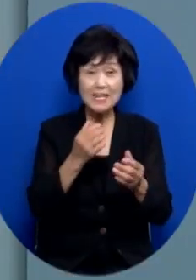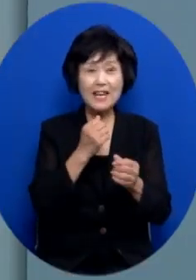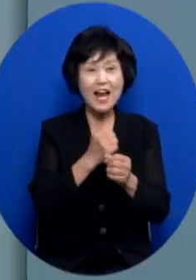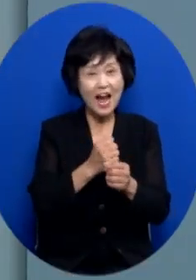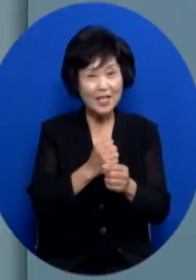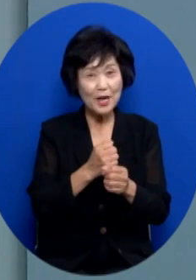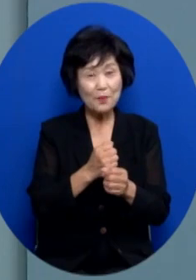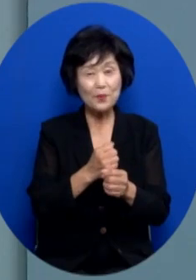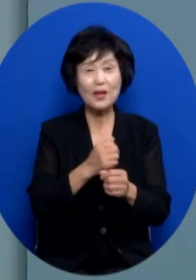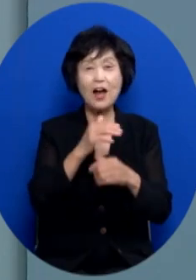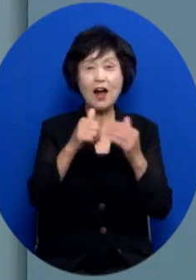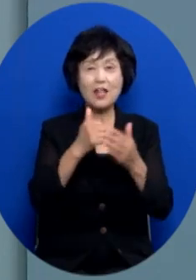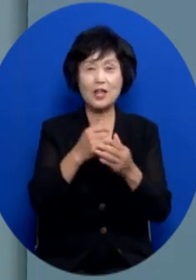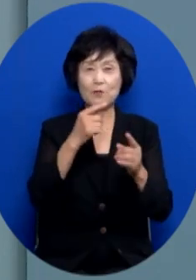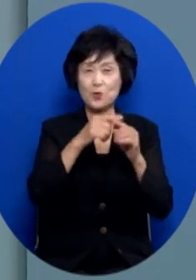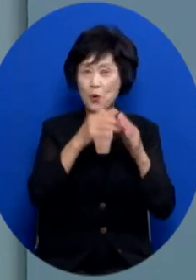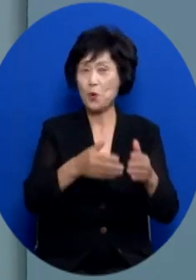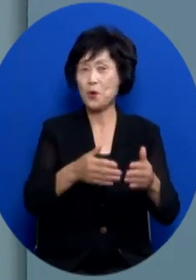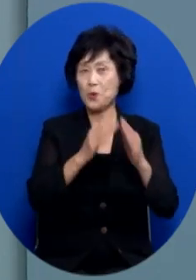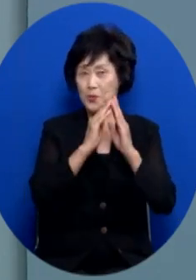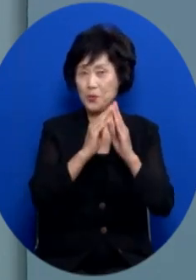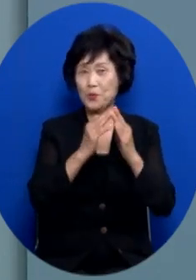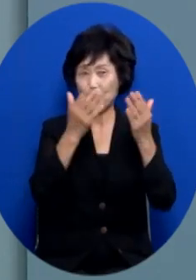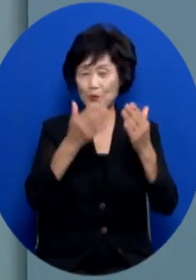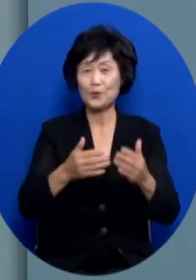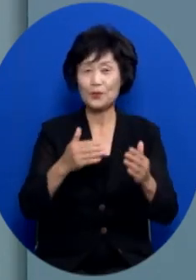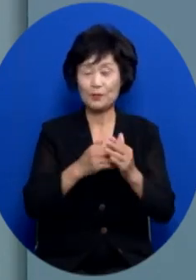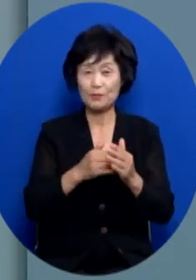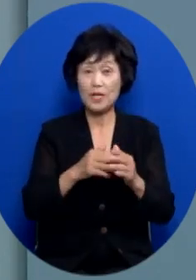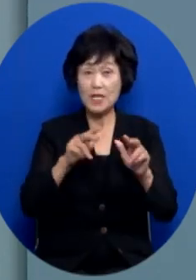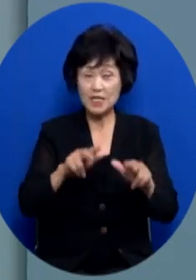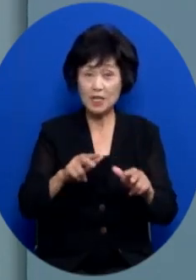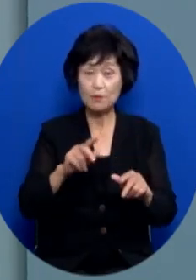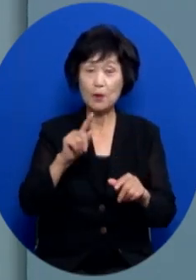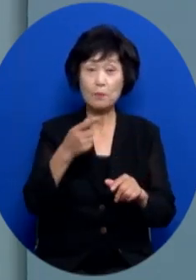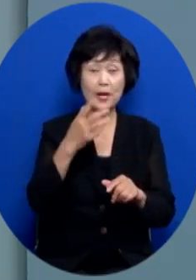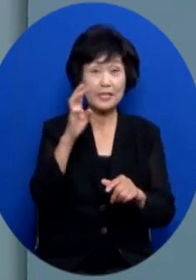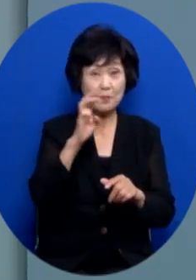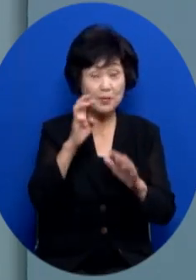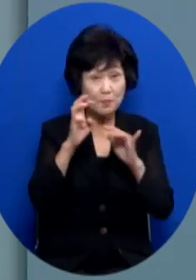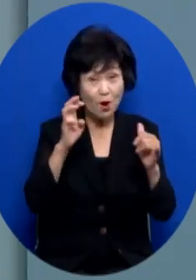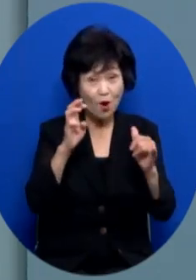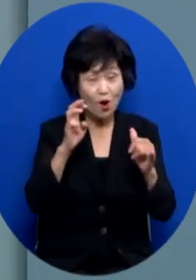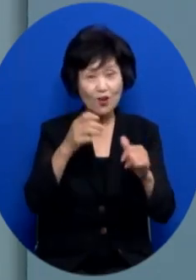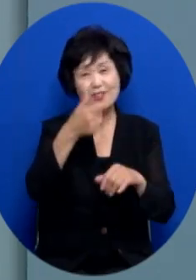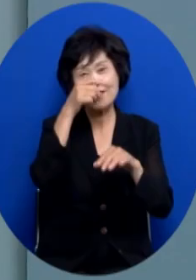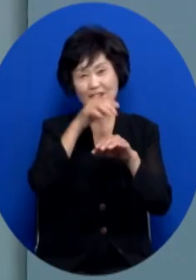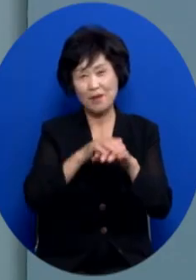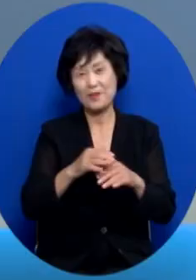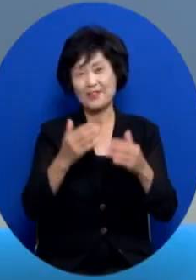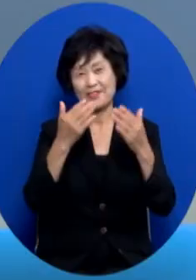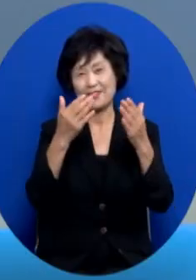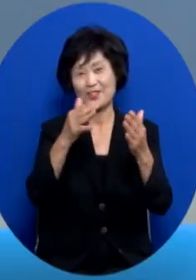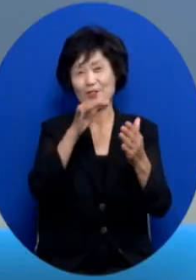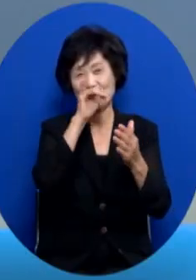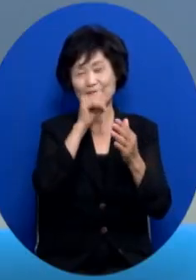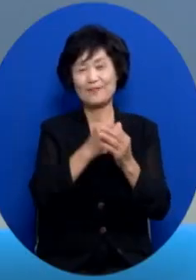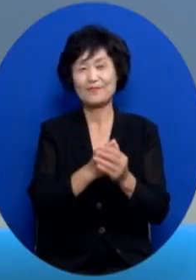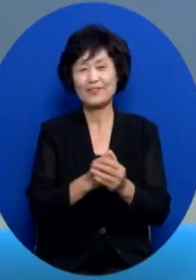교회를채워주셨습니다 .예전에는교인이80명이었는데, 지금은130명이예배에참석합니다. 예